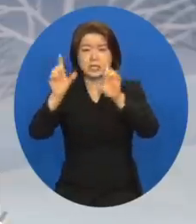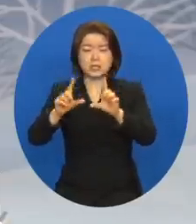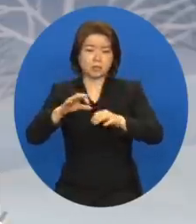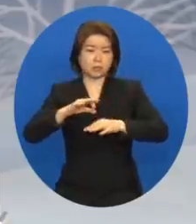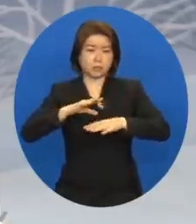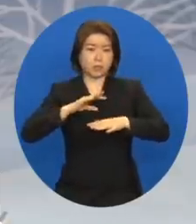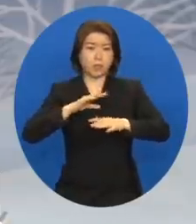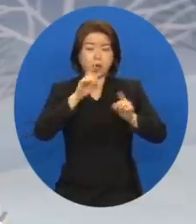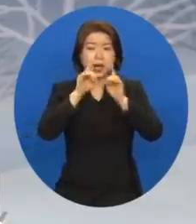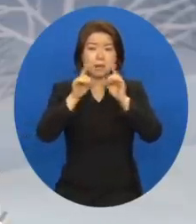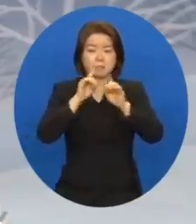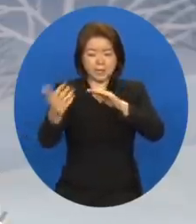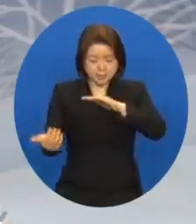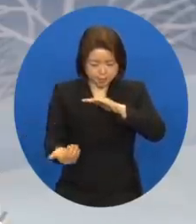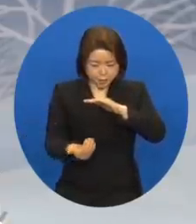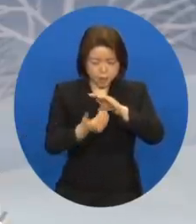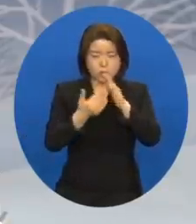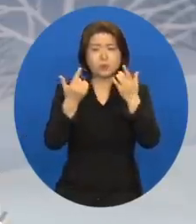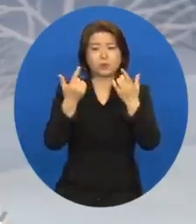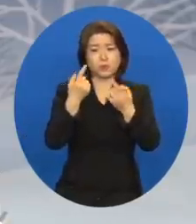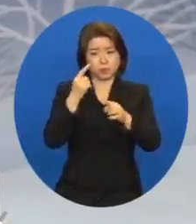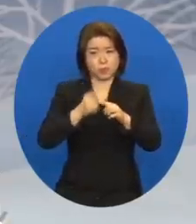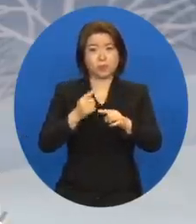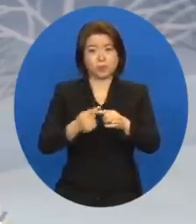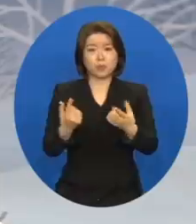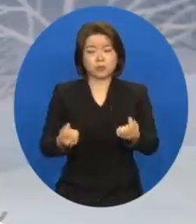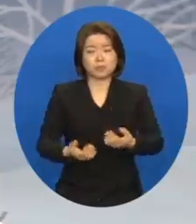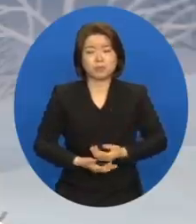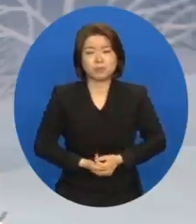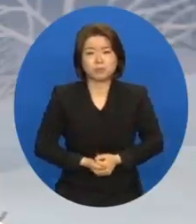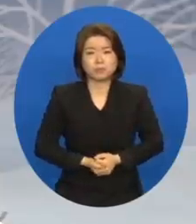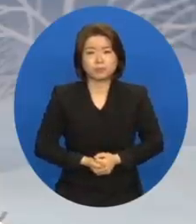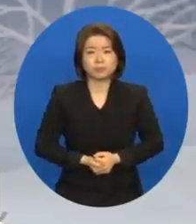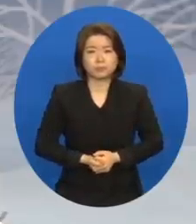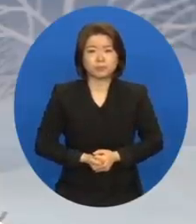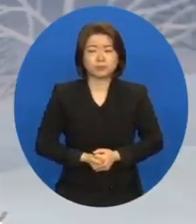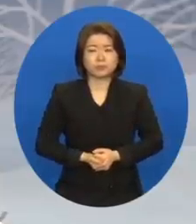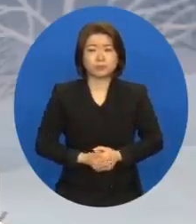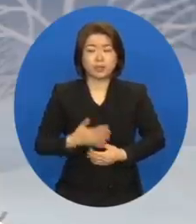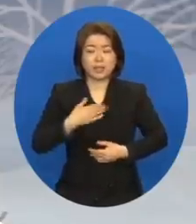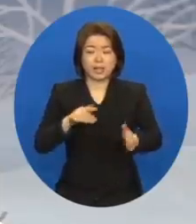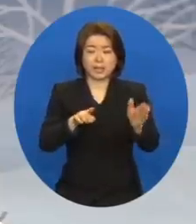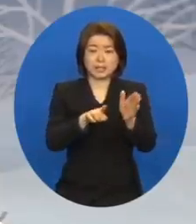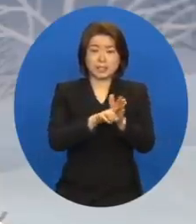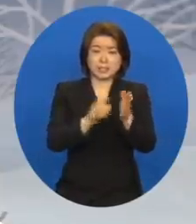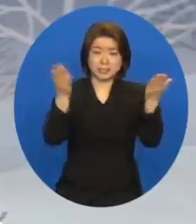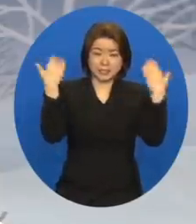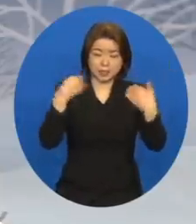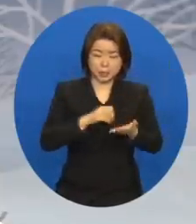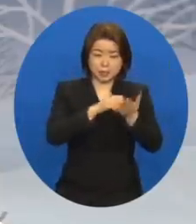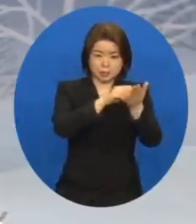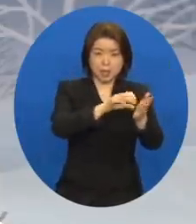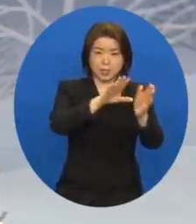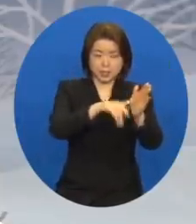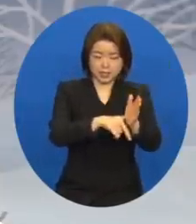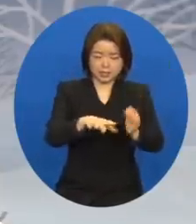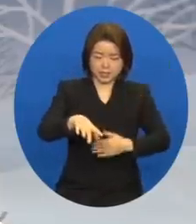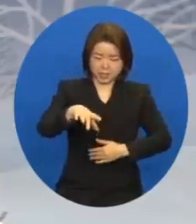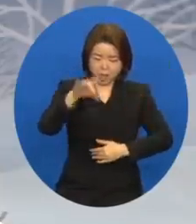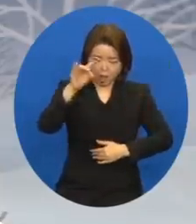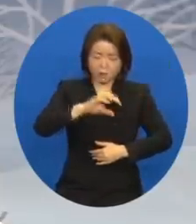말씀의 성취이기도 한 겁니다. 저는 신학교에 들어갔을 때 첫 번째